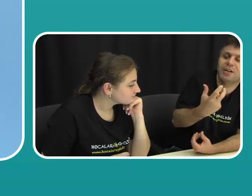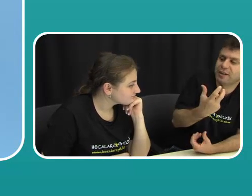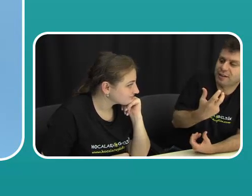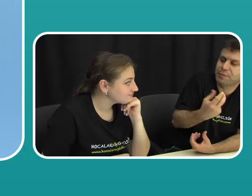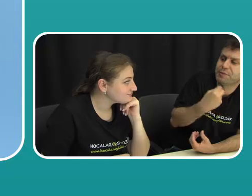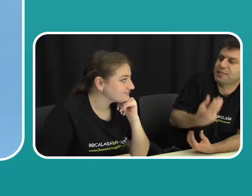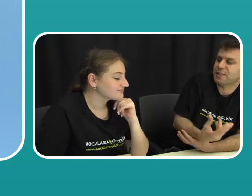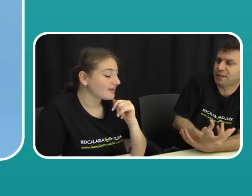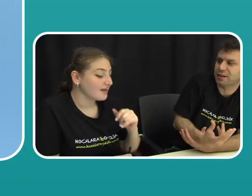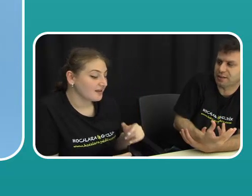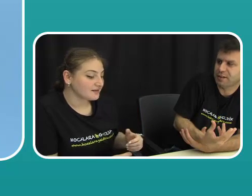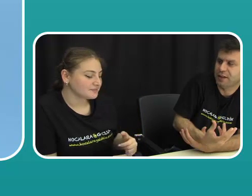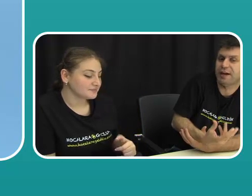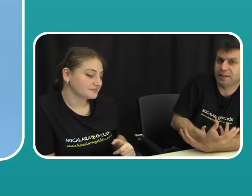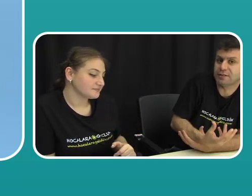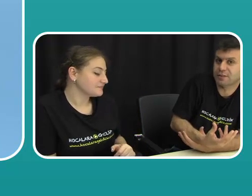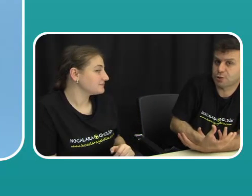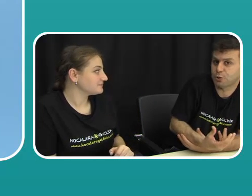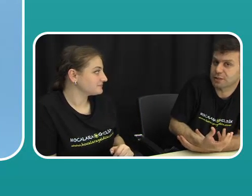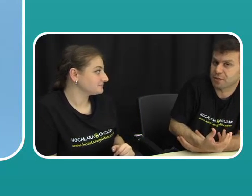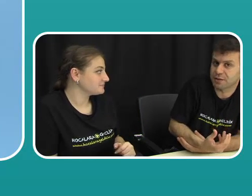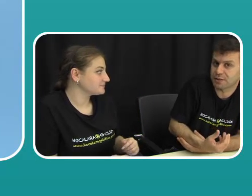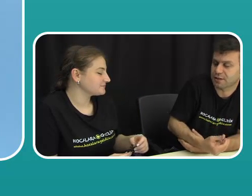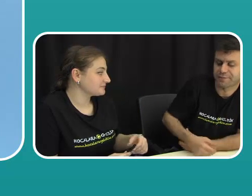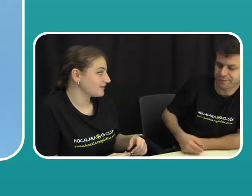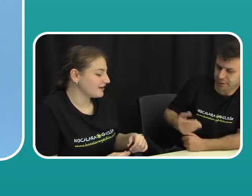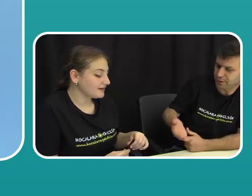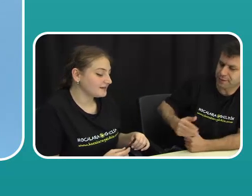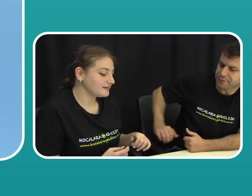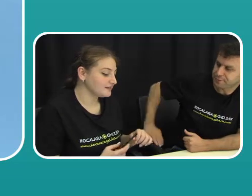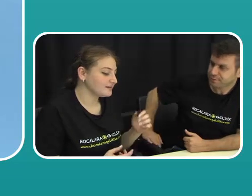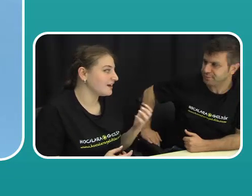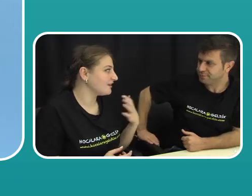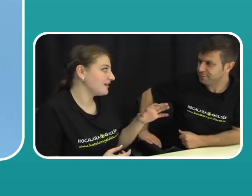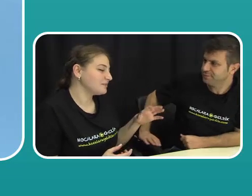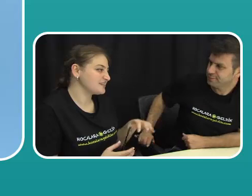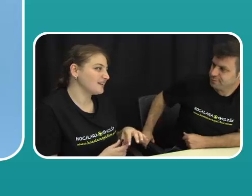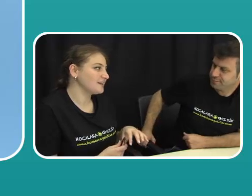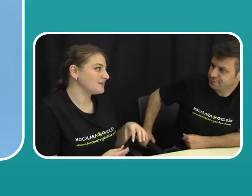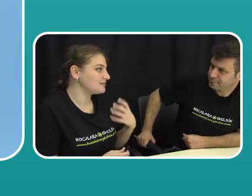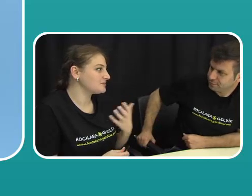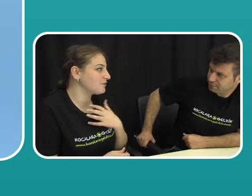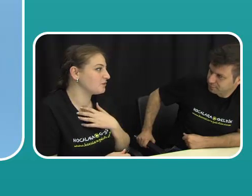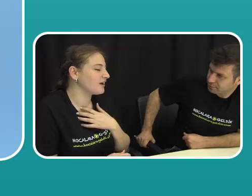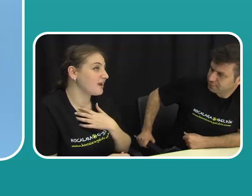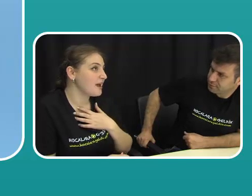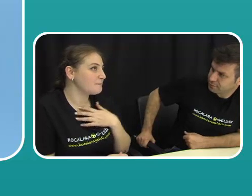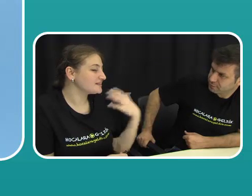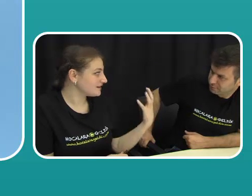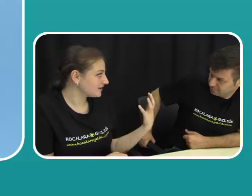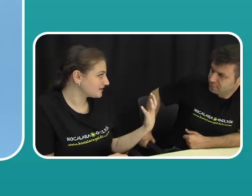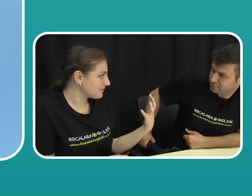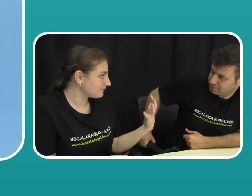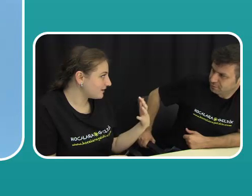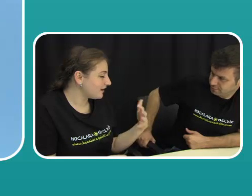bir neşe ararlar değil mi bir ses ararlar Eğer yalnız yaşıyorlarsa bilhassa Eee Allah rahmetsin anneannemi yitirmiş biri olarak